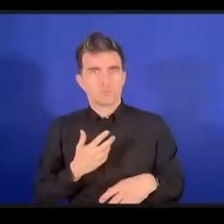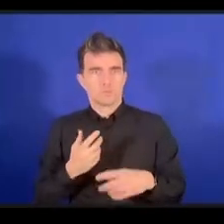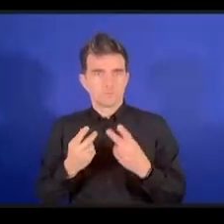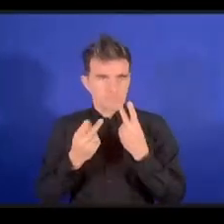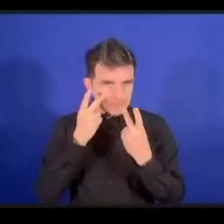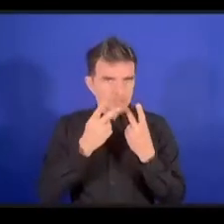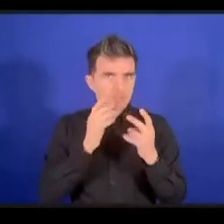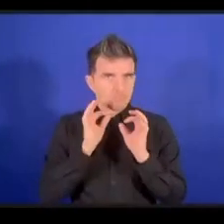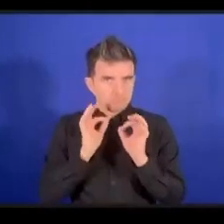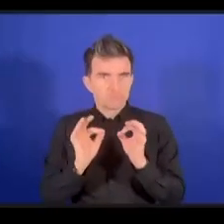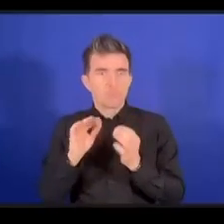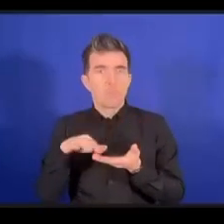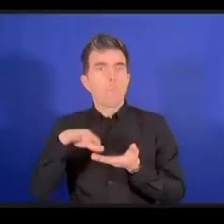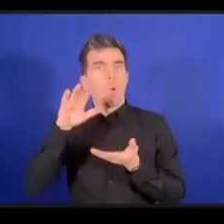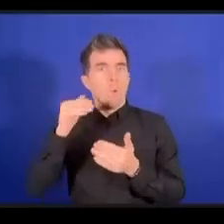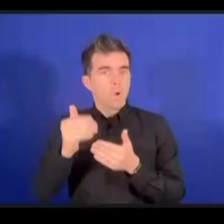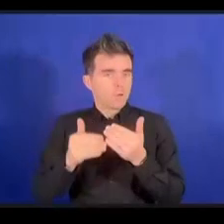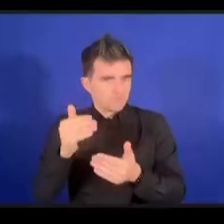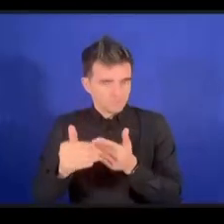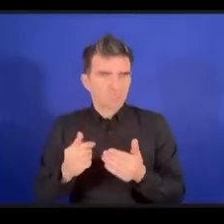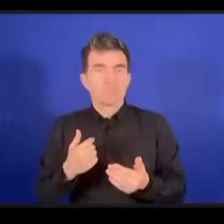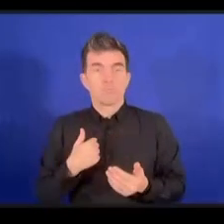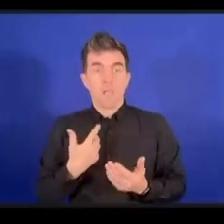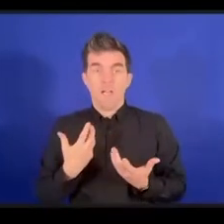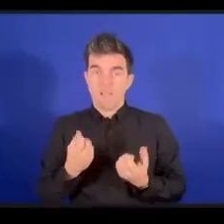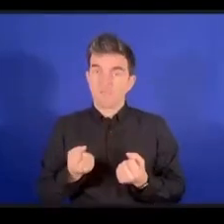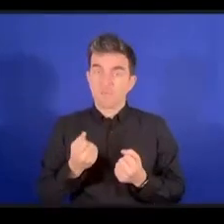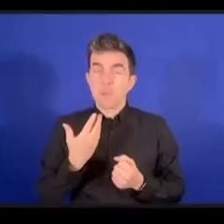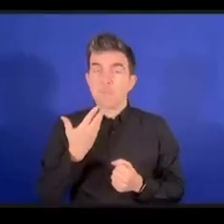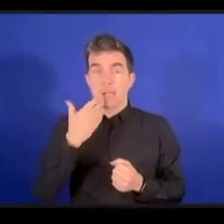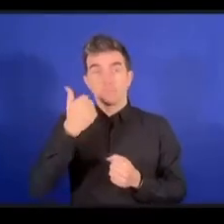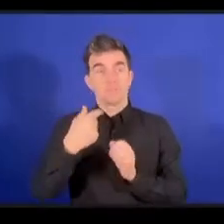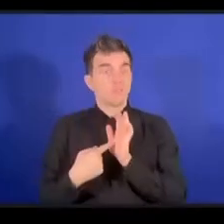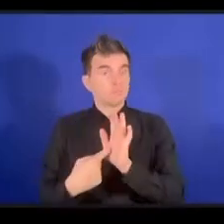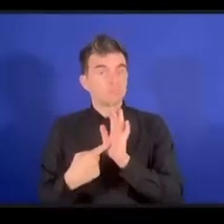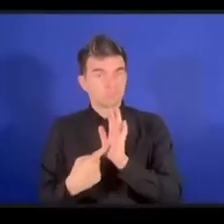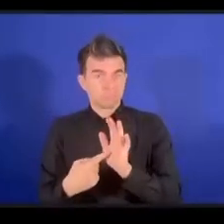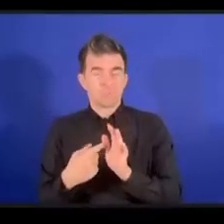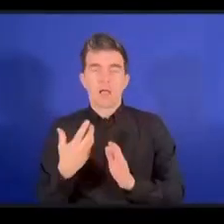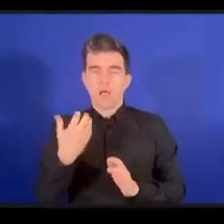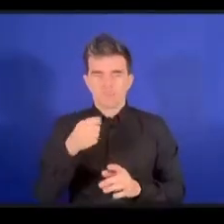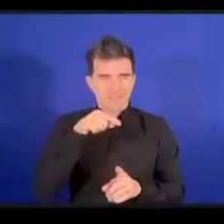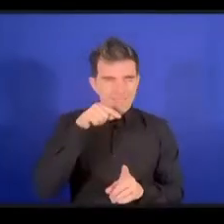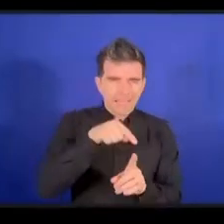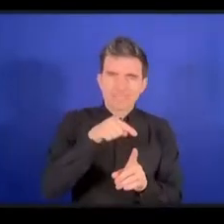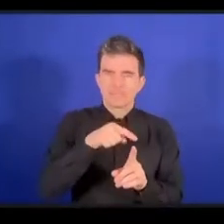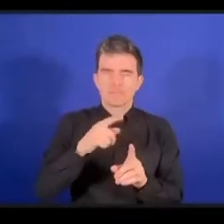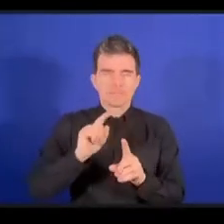也了解我们 IGF 的结果，这方面我们可以做得更好